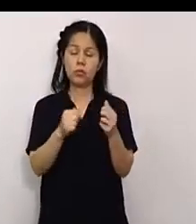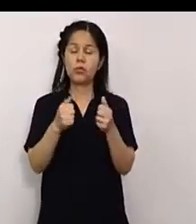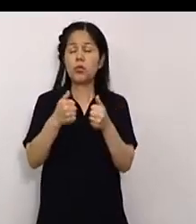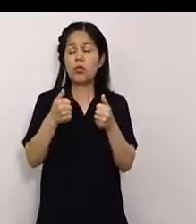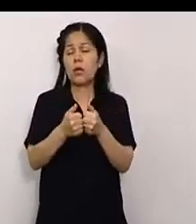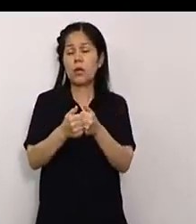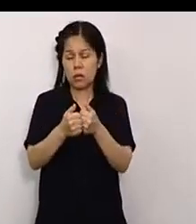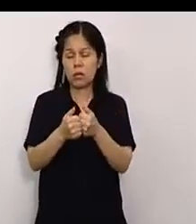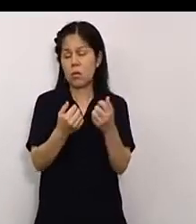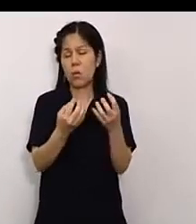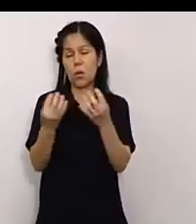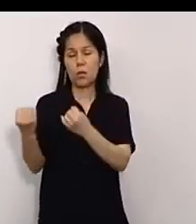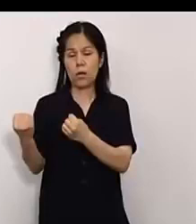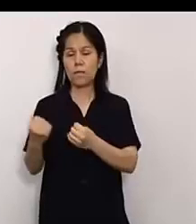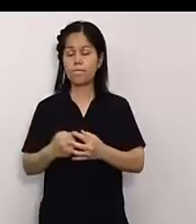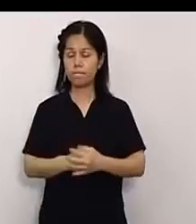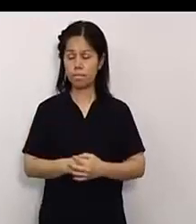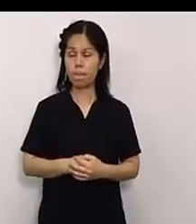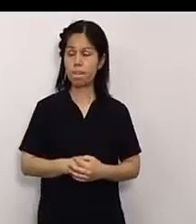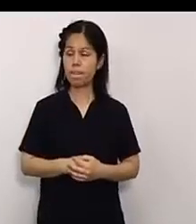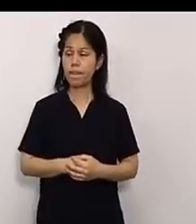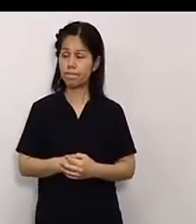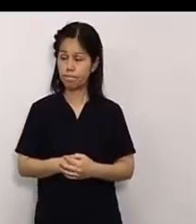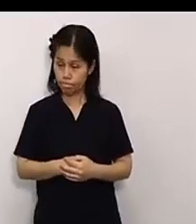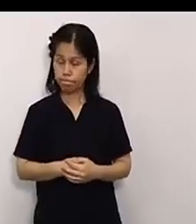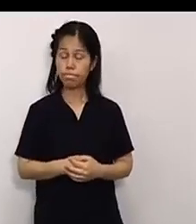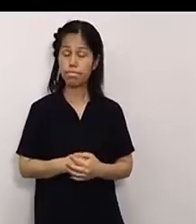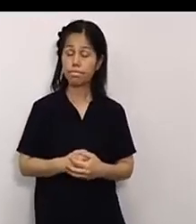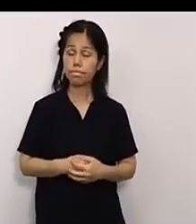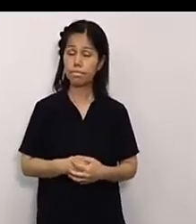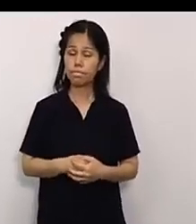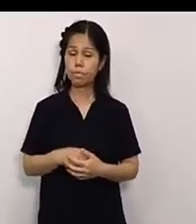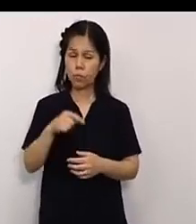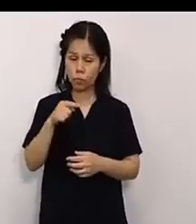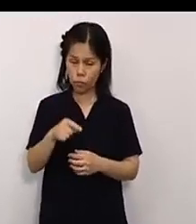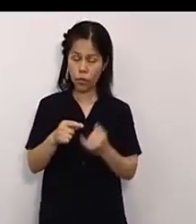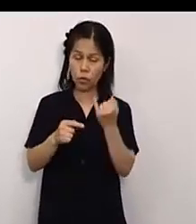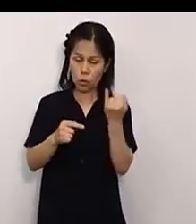かったです。 まあ、その背景にはもちろんその、まあ、苛烈な女性